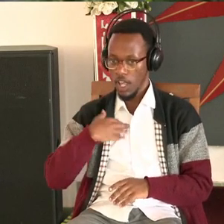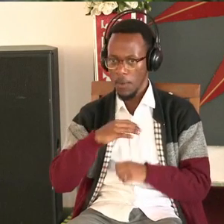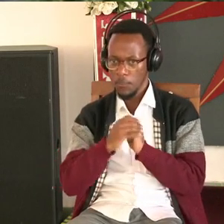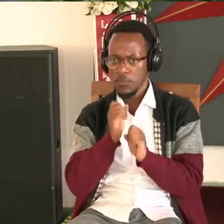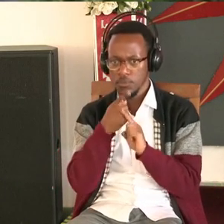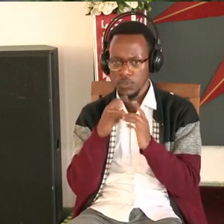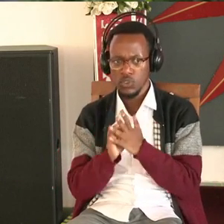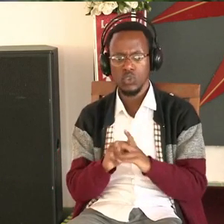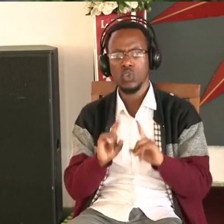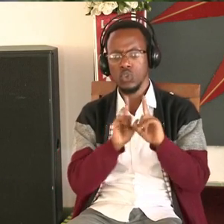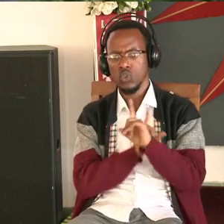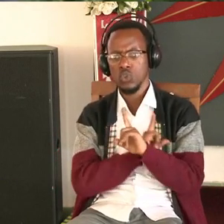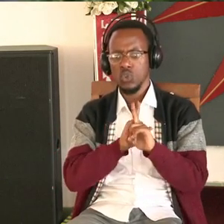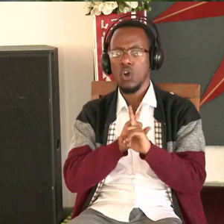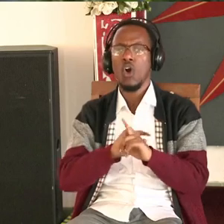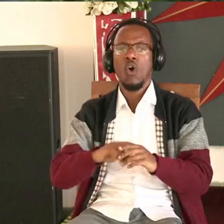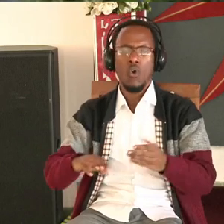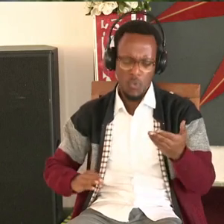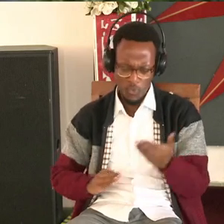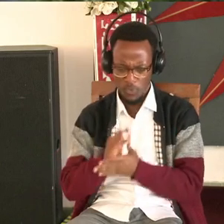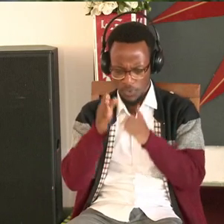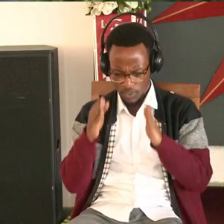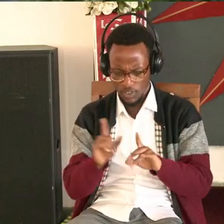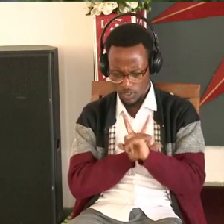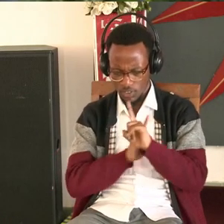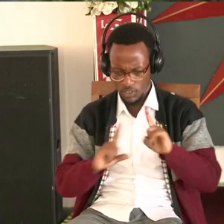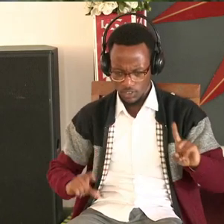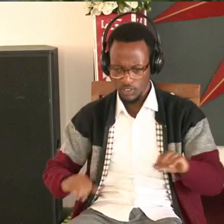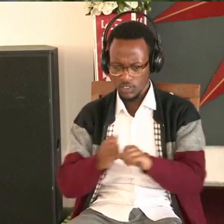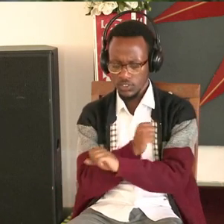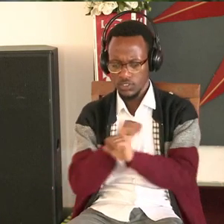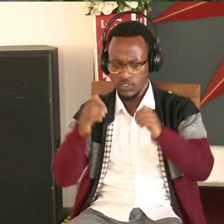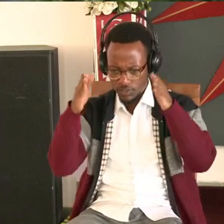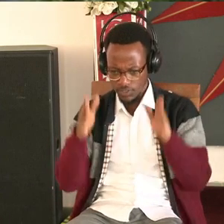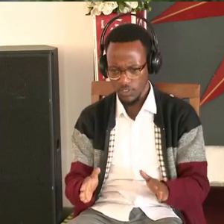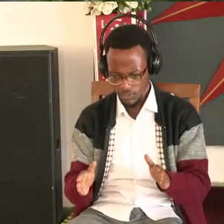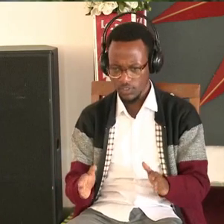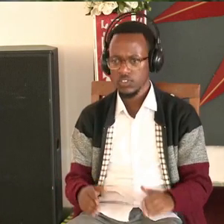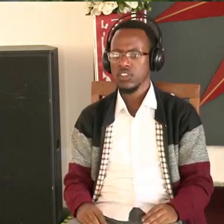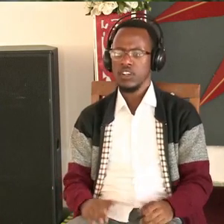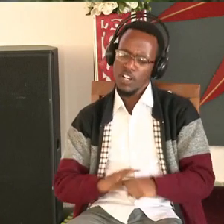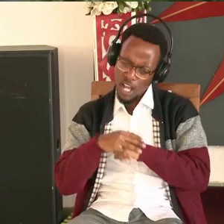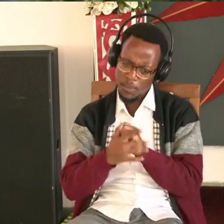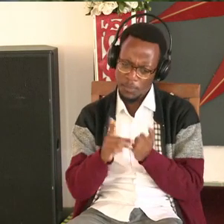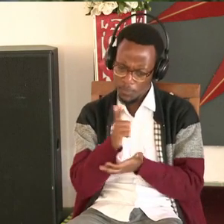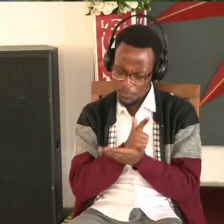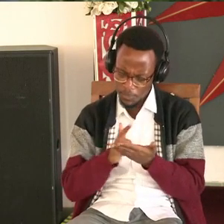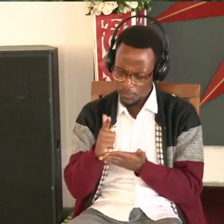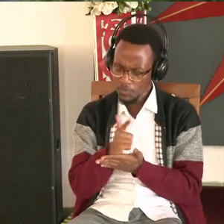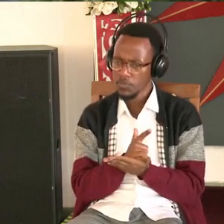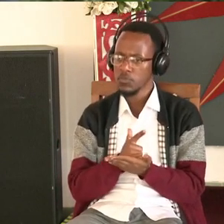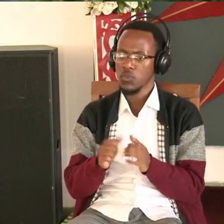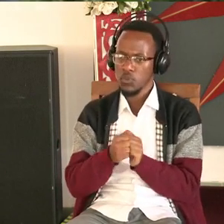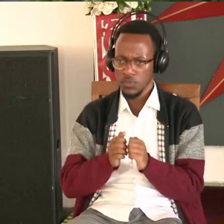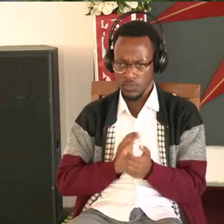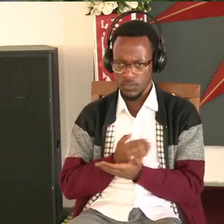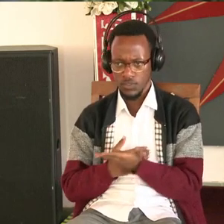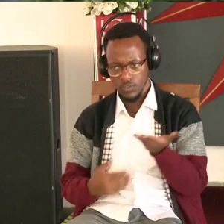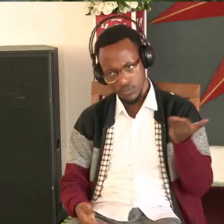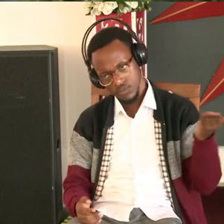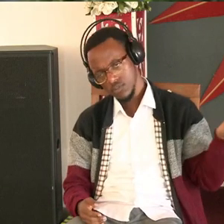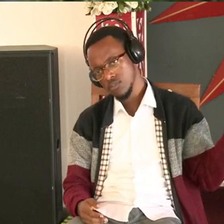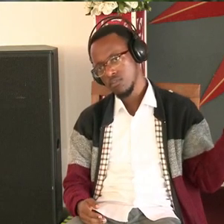ngo uwiringirwa umwami n'umucunguzi. Conclu une alliance avec nous. Ni wowe